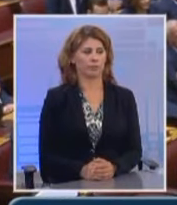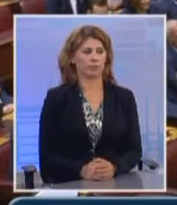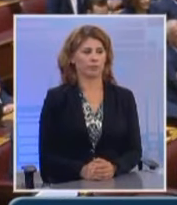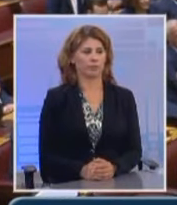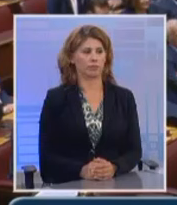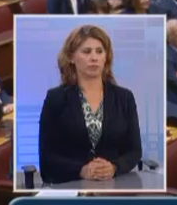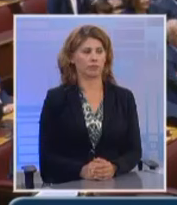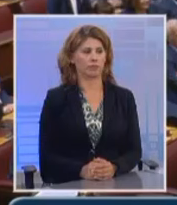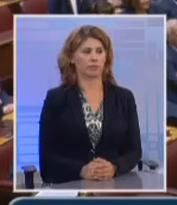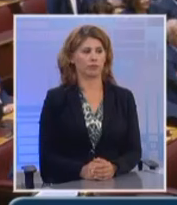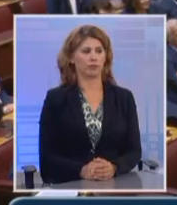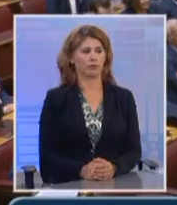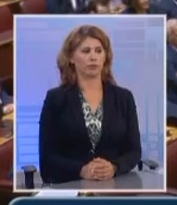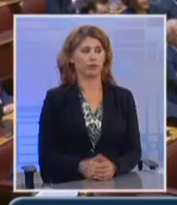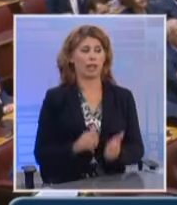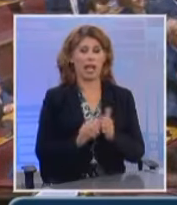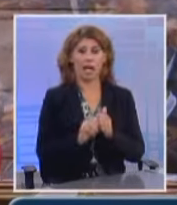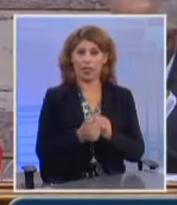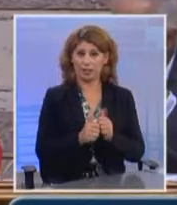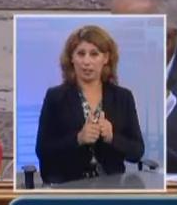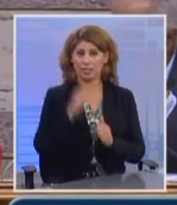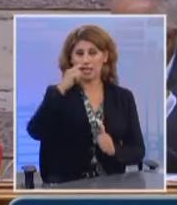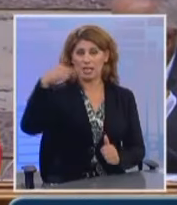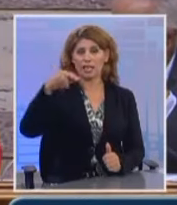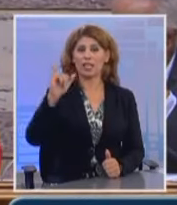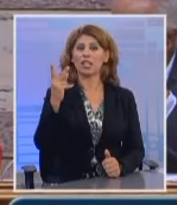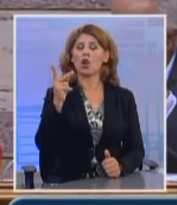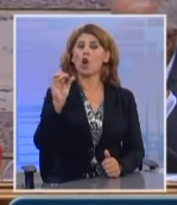Οι αθλητές Νικολαίδης Ευστράτιος.